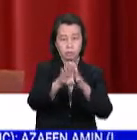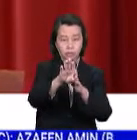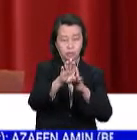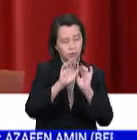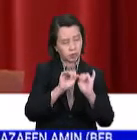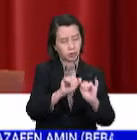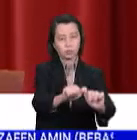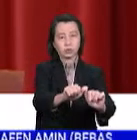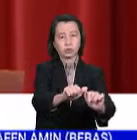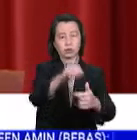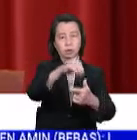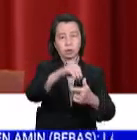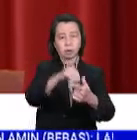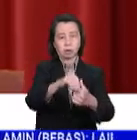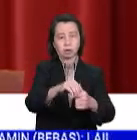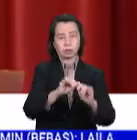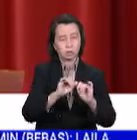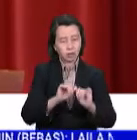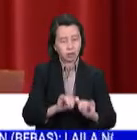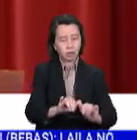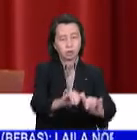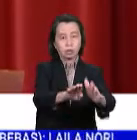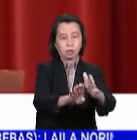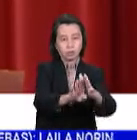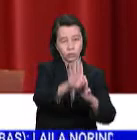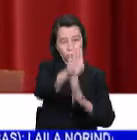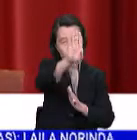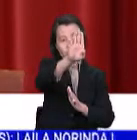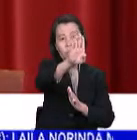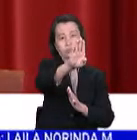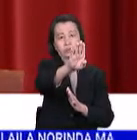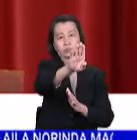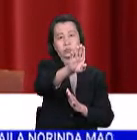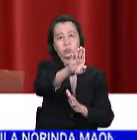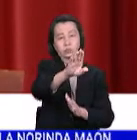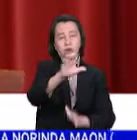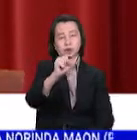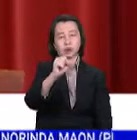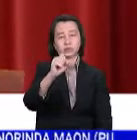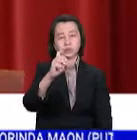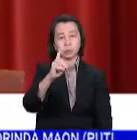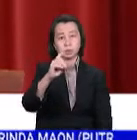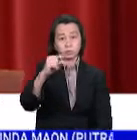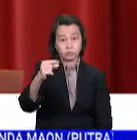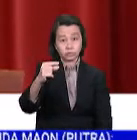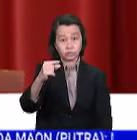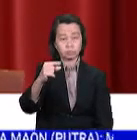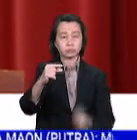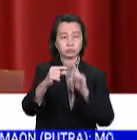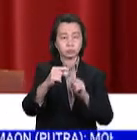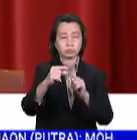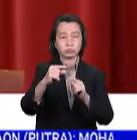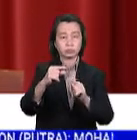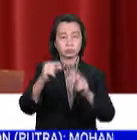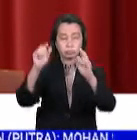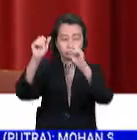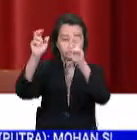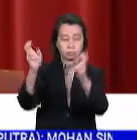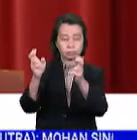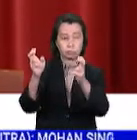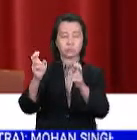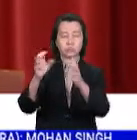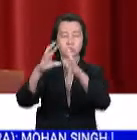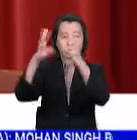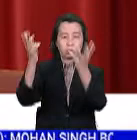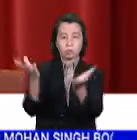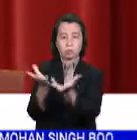lestari atau Sustainable Development Goals, SDG, yang menjadi agenda global